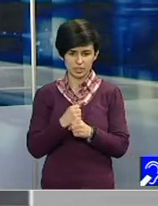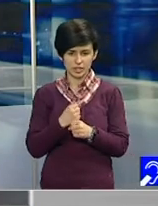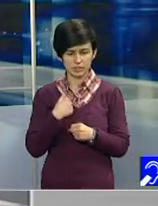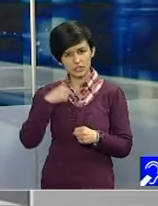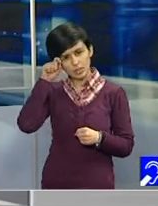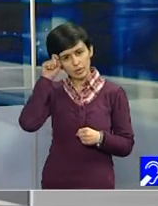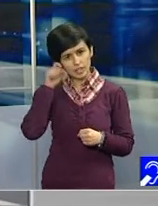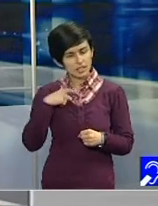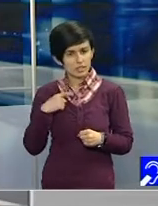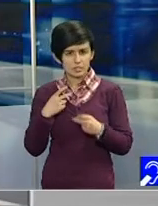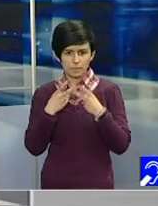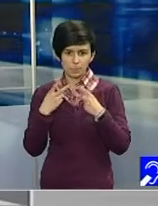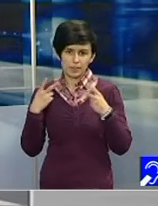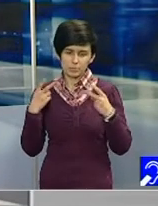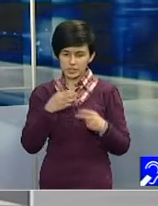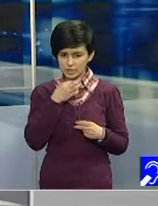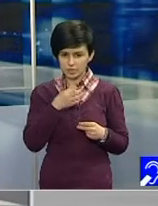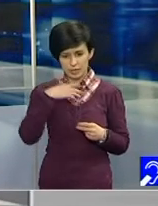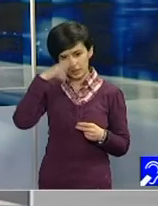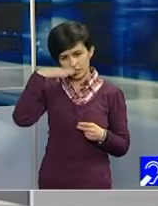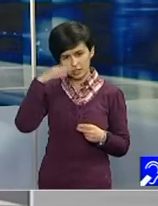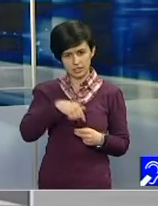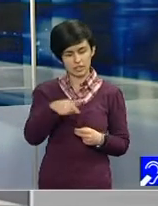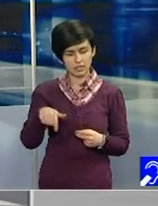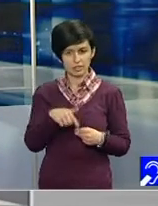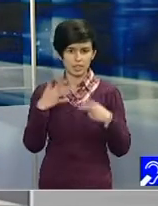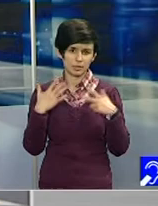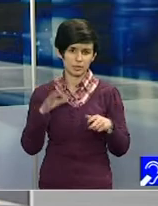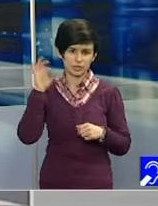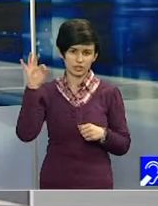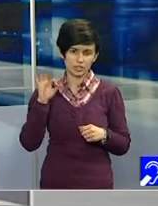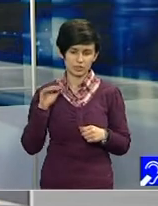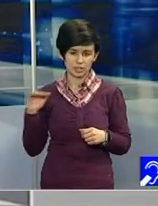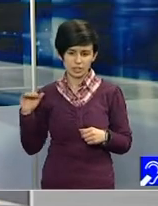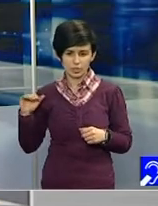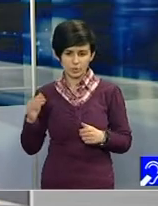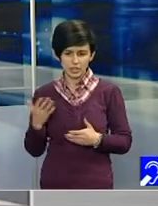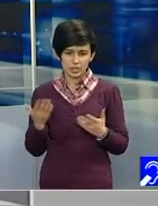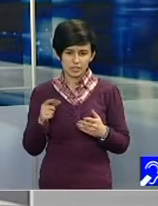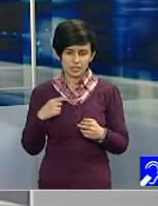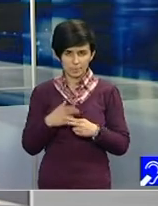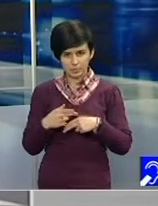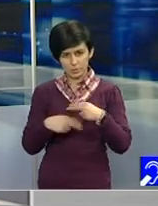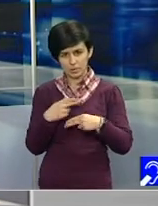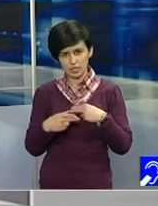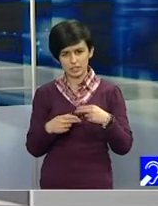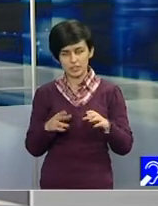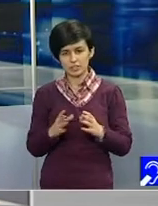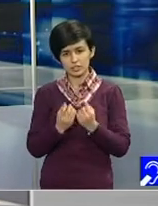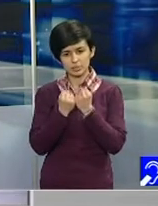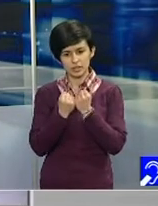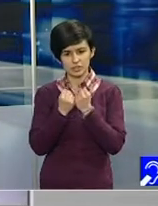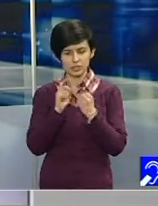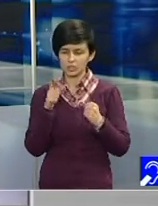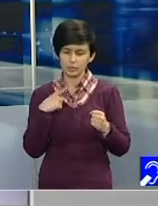că e important să spunem că în zilele noastre cam 80% dintre copiii care se îmbolnăvesc la un moment dat de cancer și supraviețuiesc. Nu mai e această